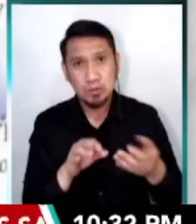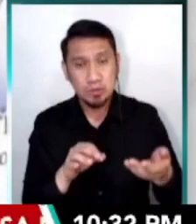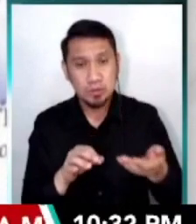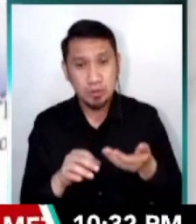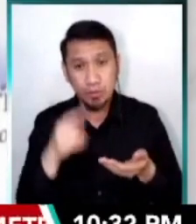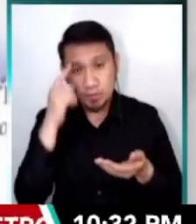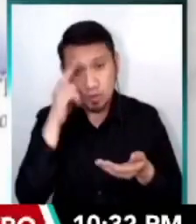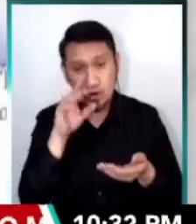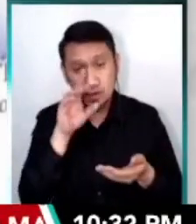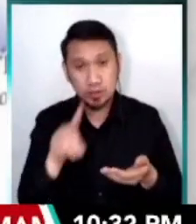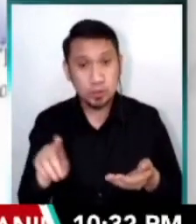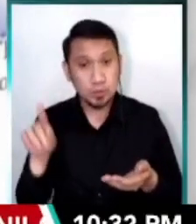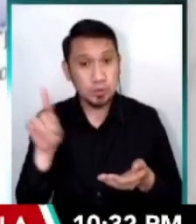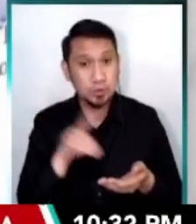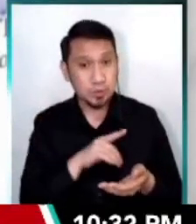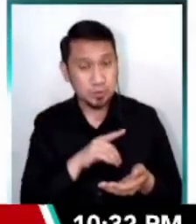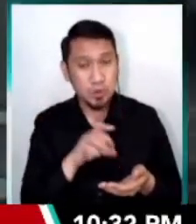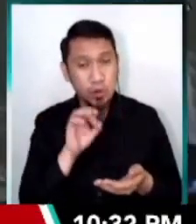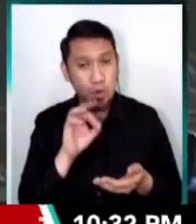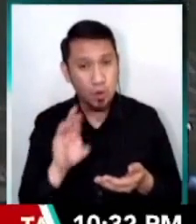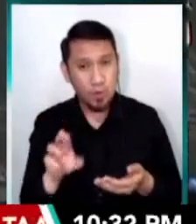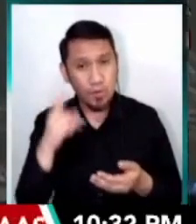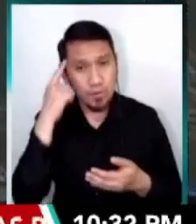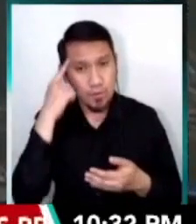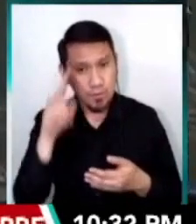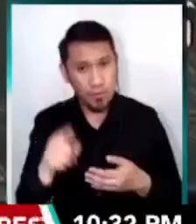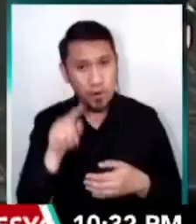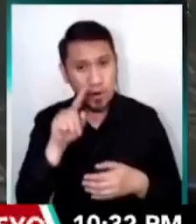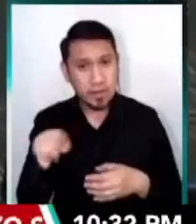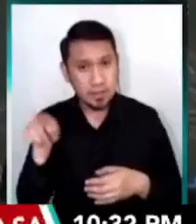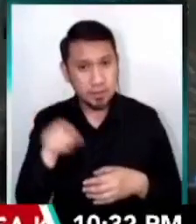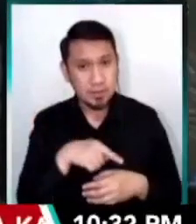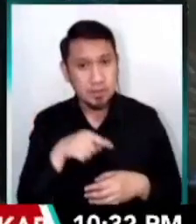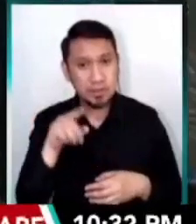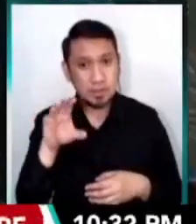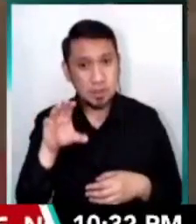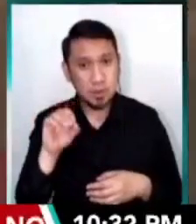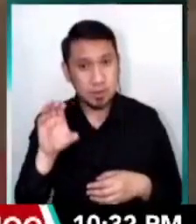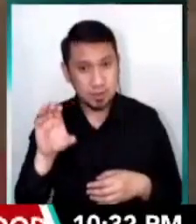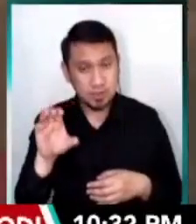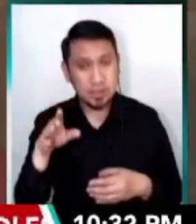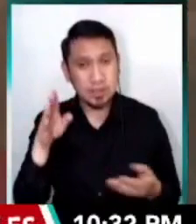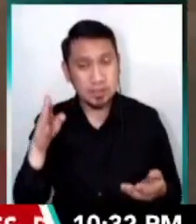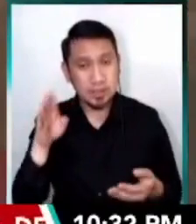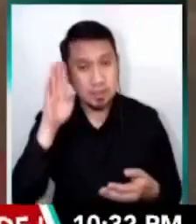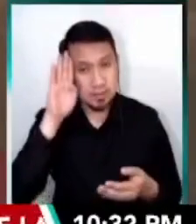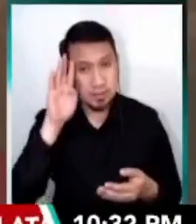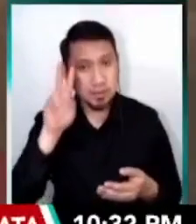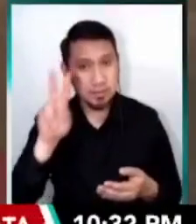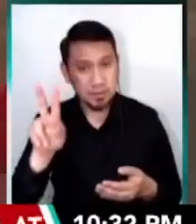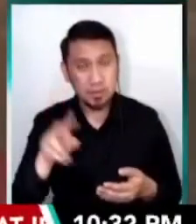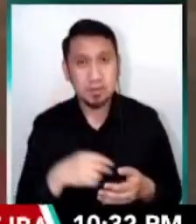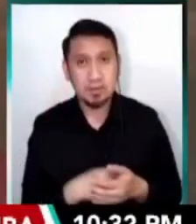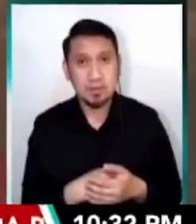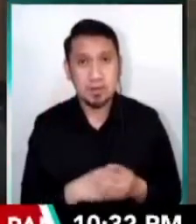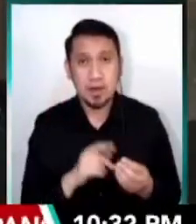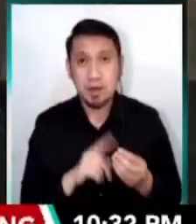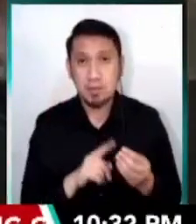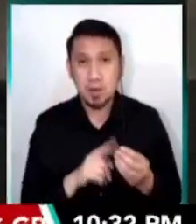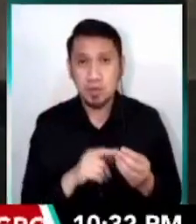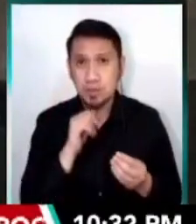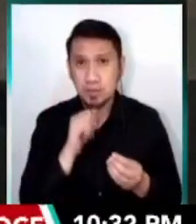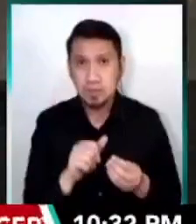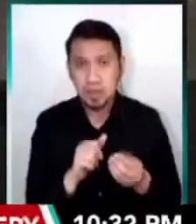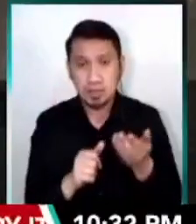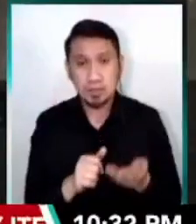disqualification ni dating Senador Bongbong Marcos. Ang alegasyon ng mga petitioner, ang hindi pagkahain ni Marcos ang income tax return para